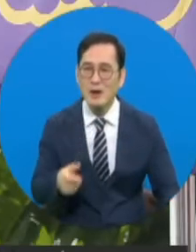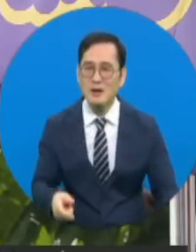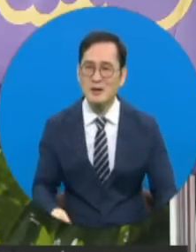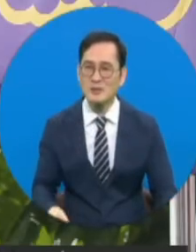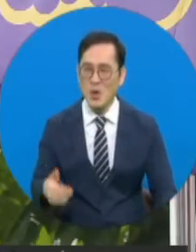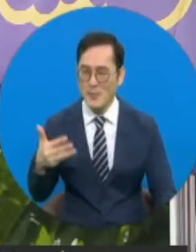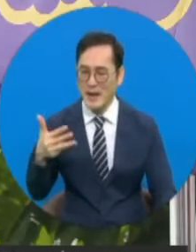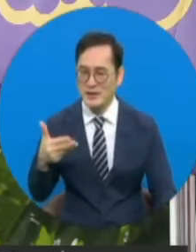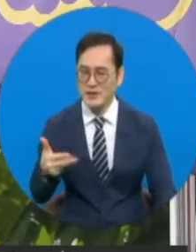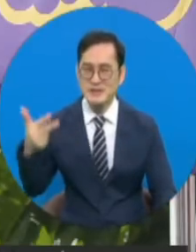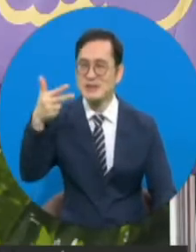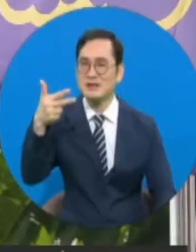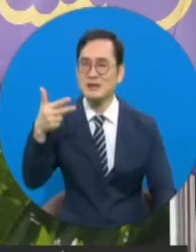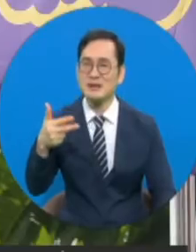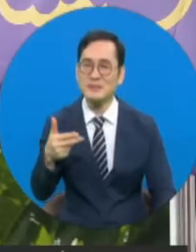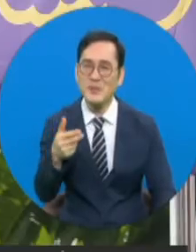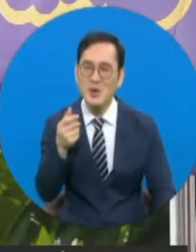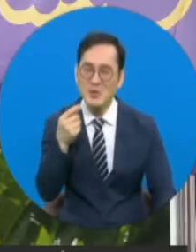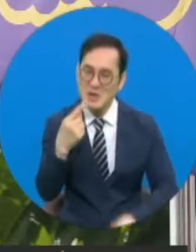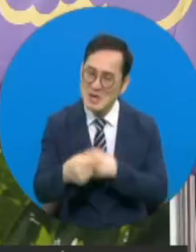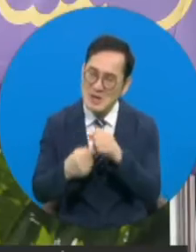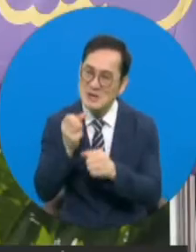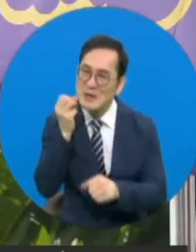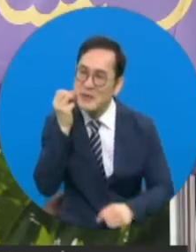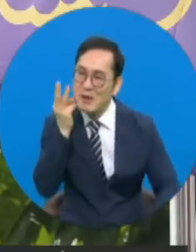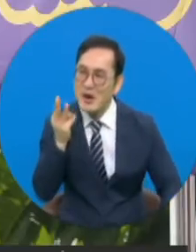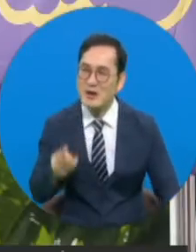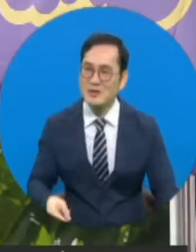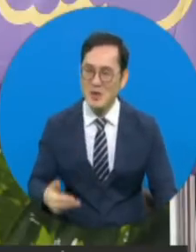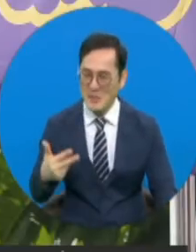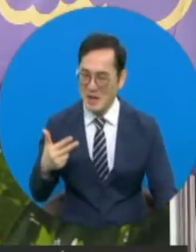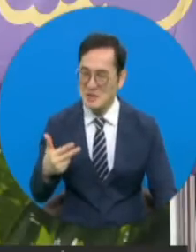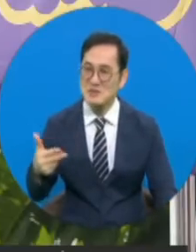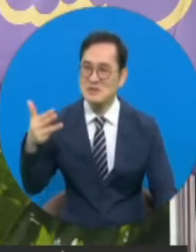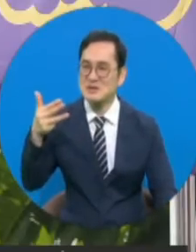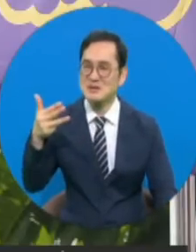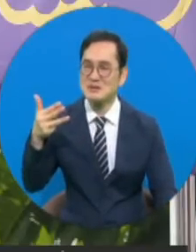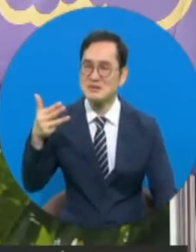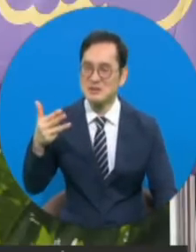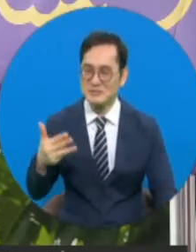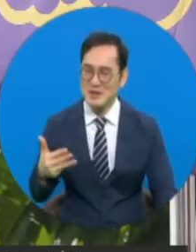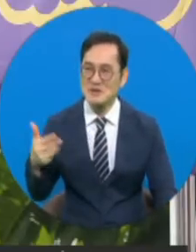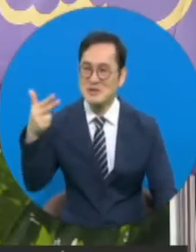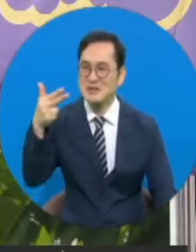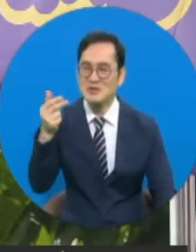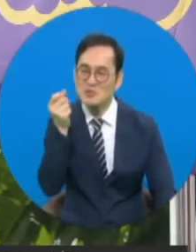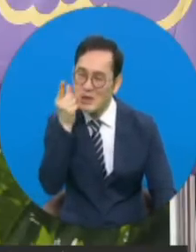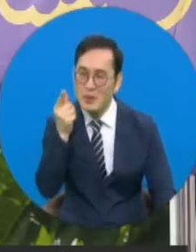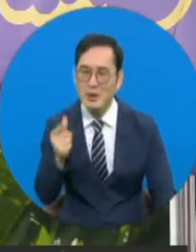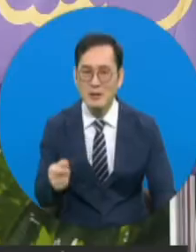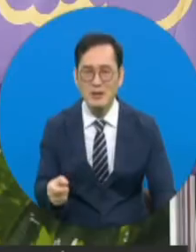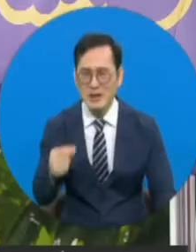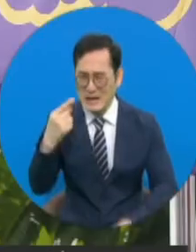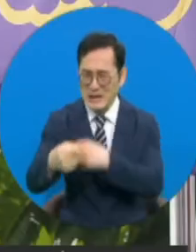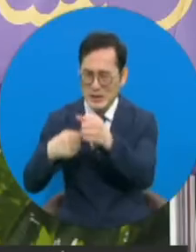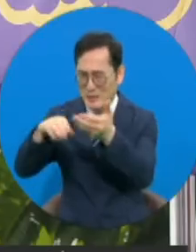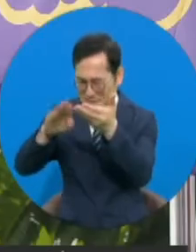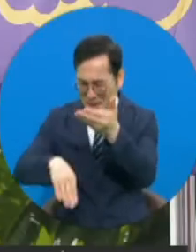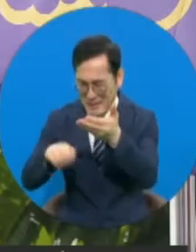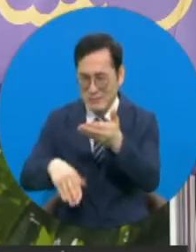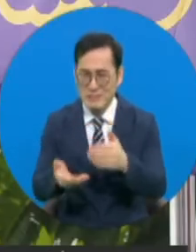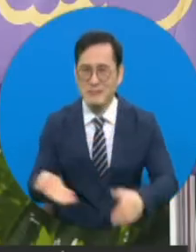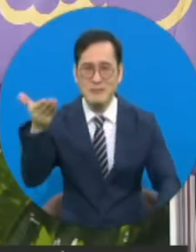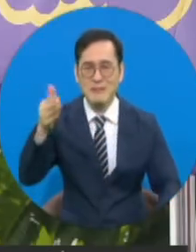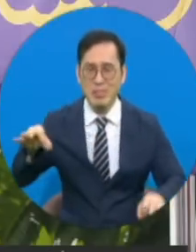초고속 벼락 승진이 굉장히 유사한 패턴이다 그리고 그 형님의 동생도 굉장히 빨리